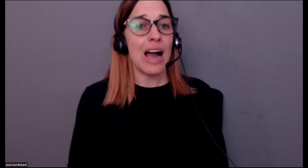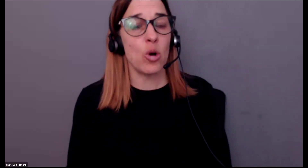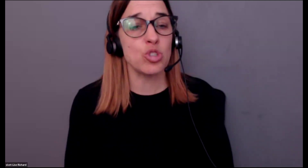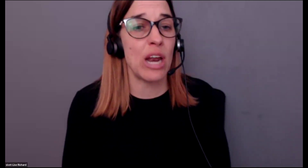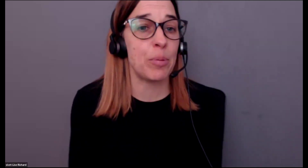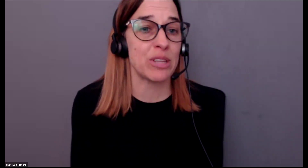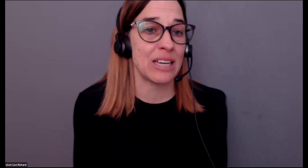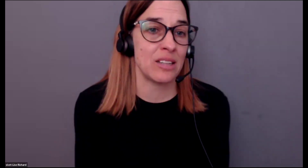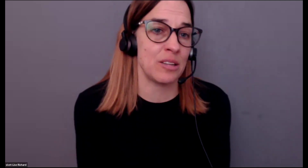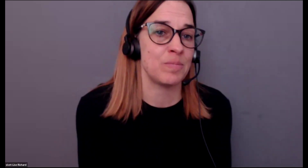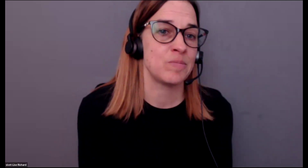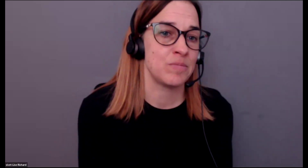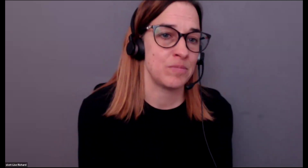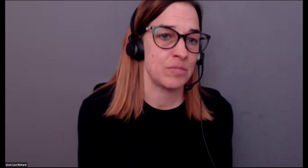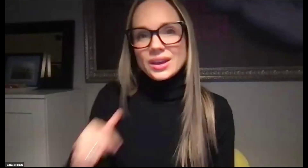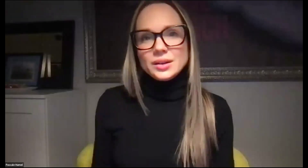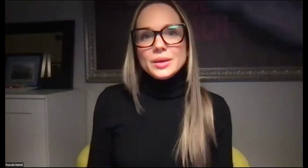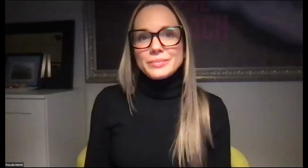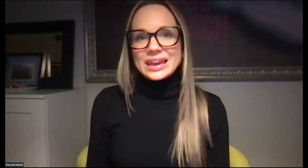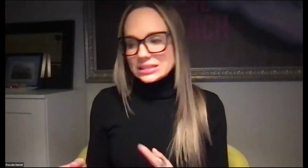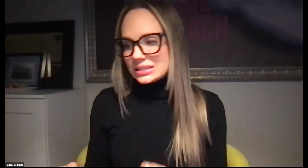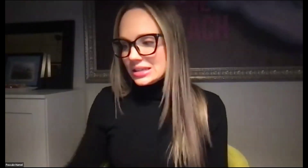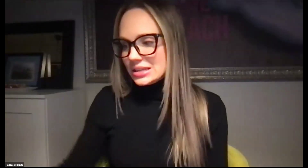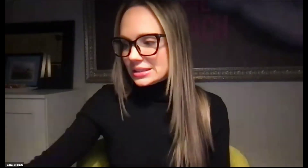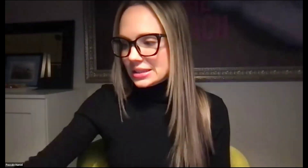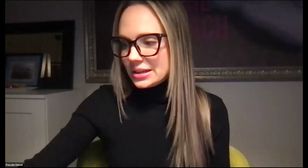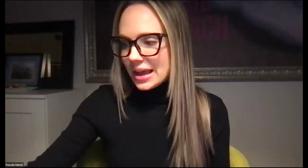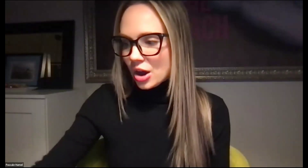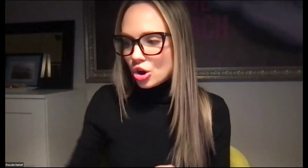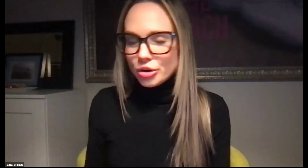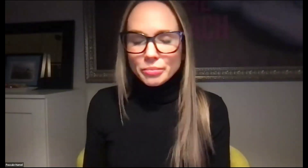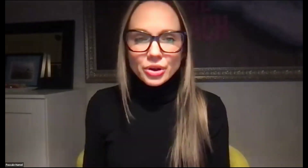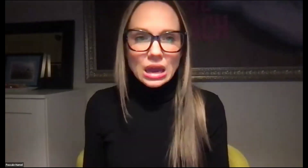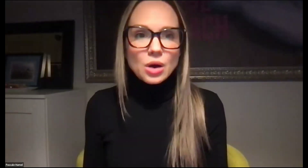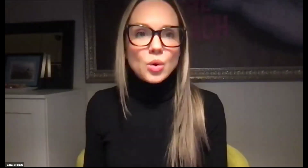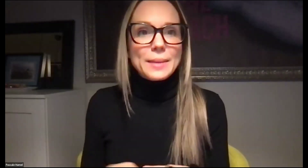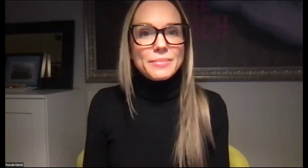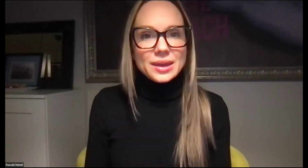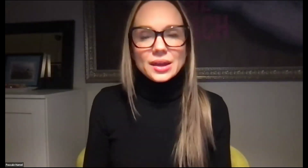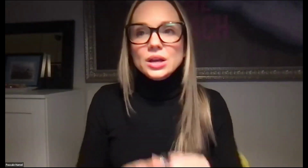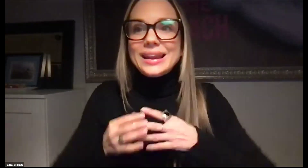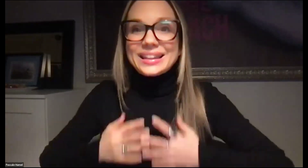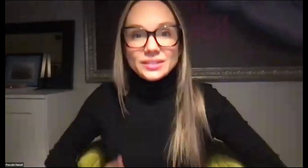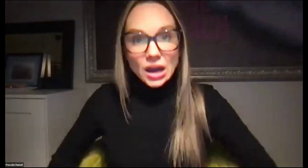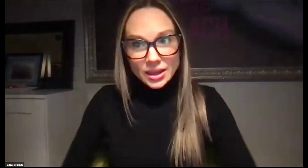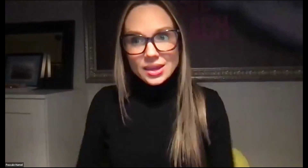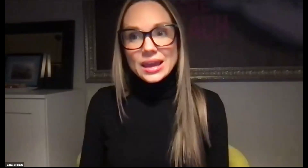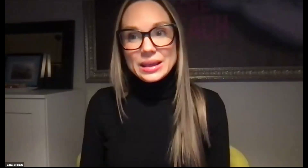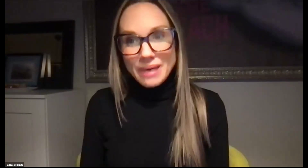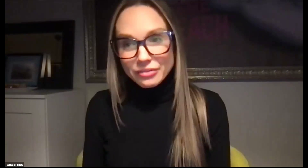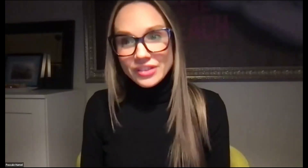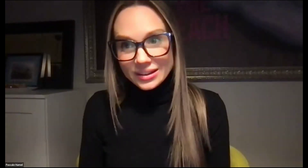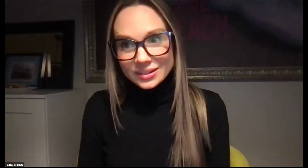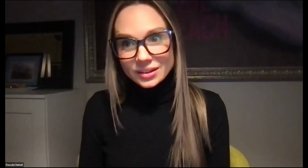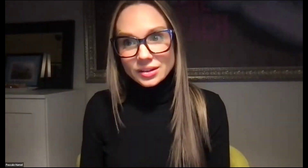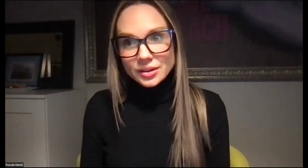facile à cause de la poitrine. oui. Mais si la robe, quand on la met, la taille,